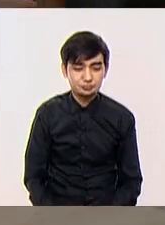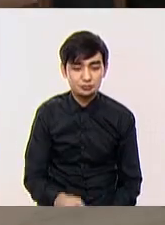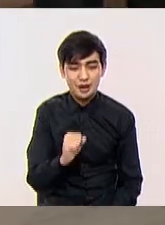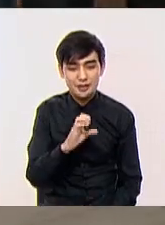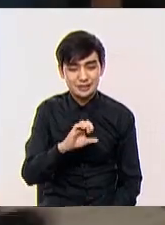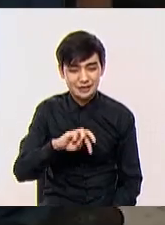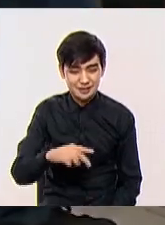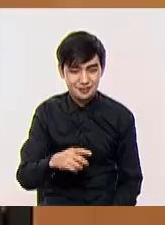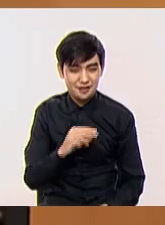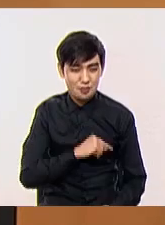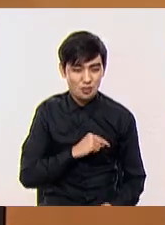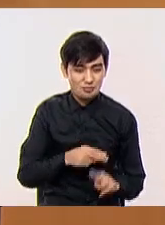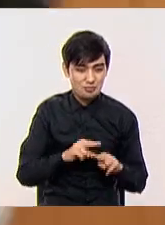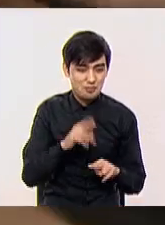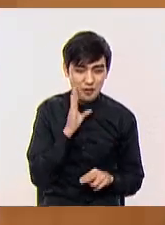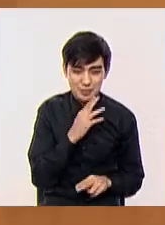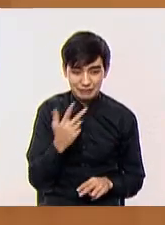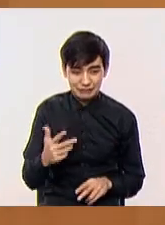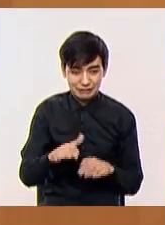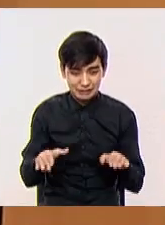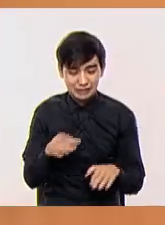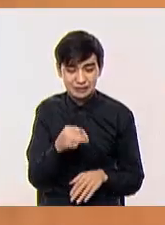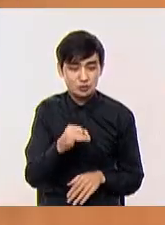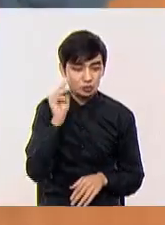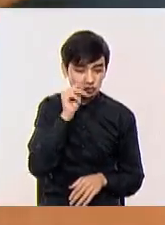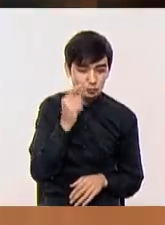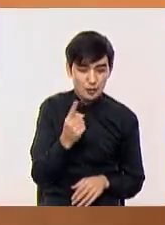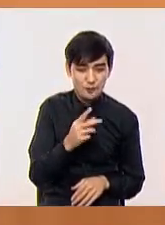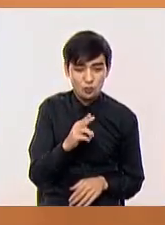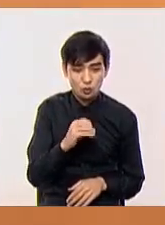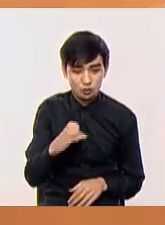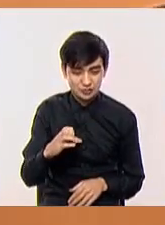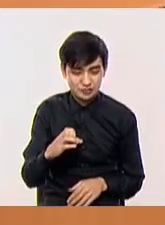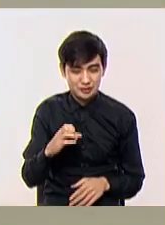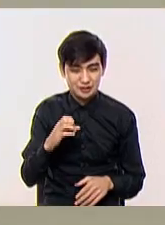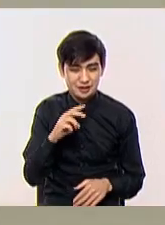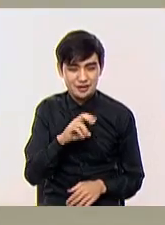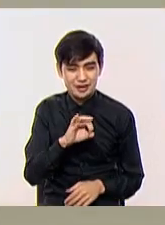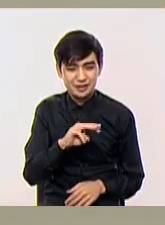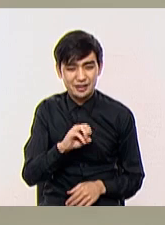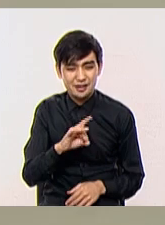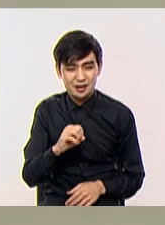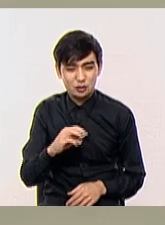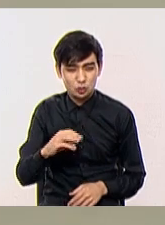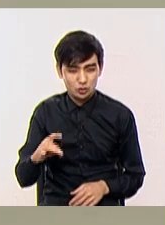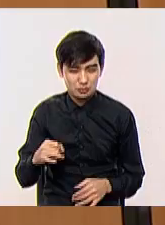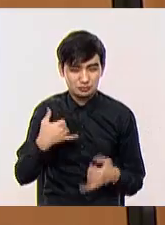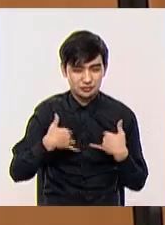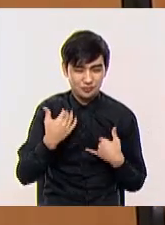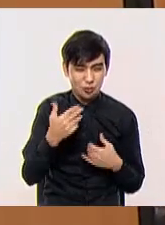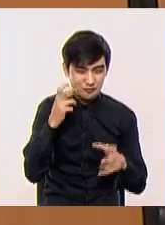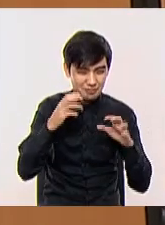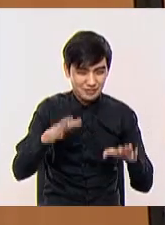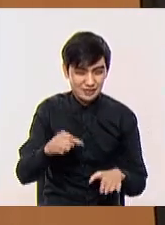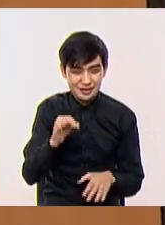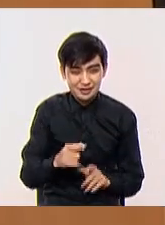Асель Калдыбалина – работающая мама троих детей. Также она учится на первом курсе факультета литературы в женском педагогическом университете.